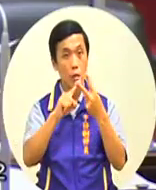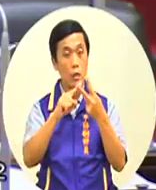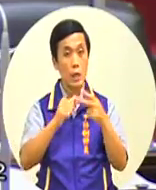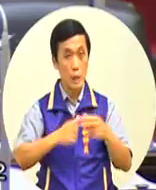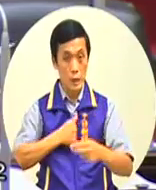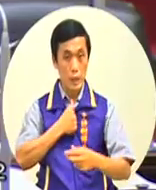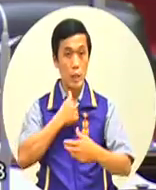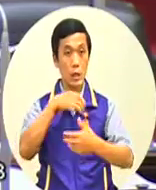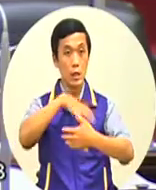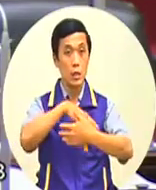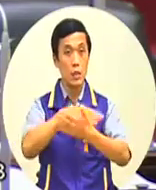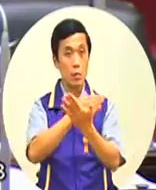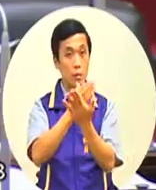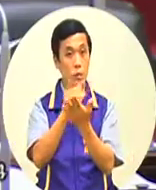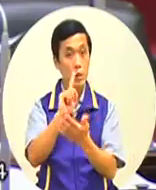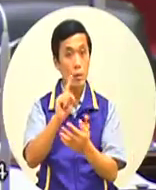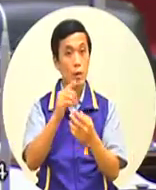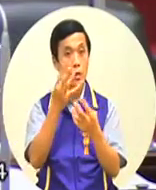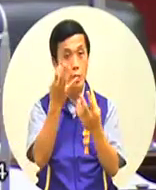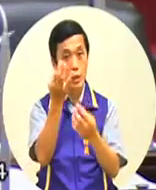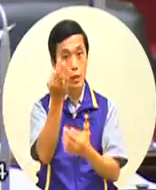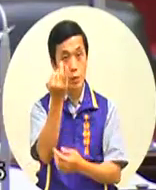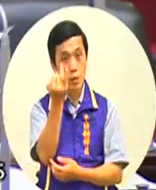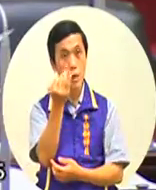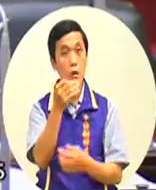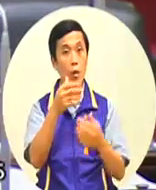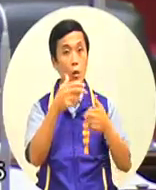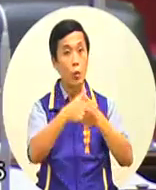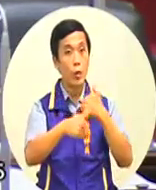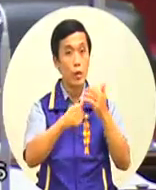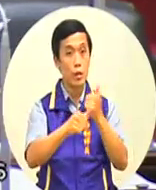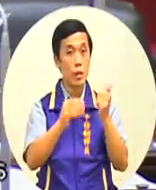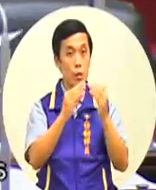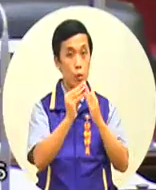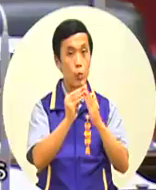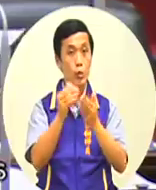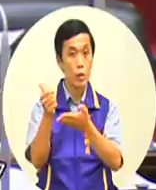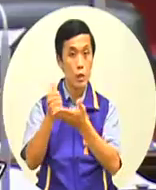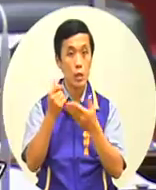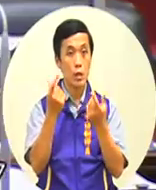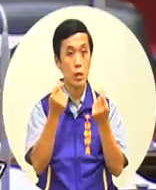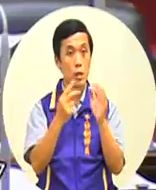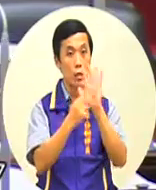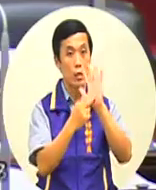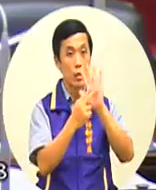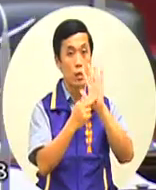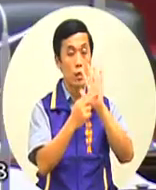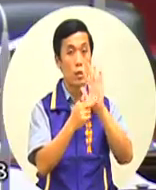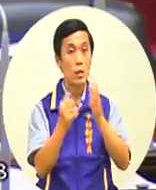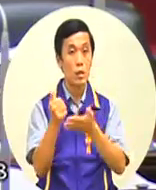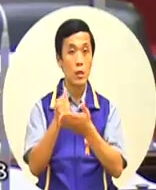项目跟金额有多少？然后卫生局的也麻烦你说明一下。 来，请姚局长答复。